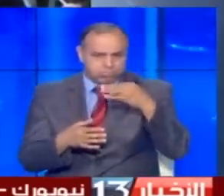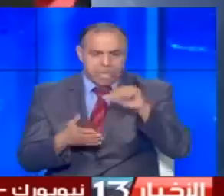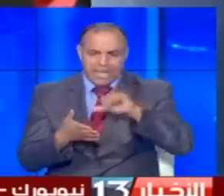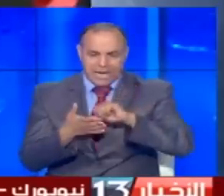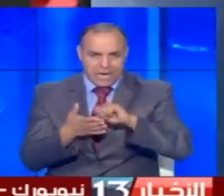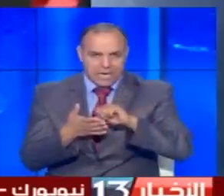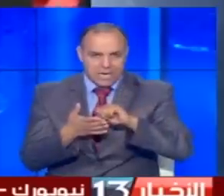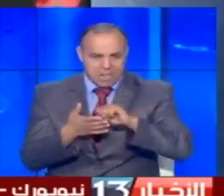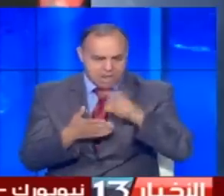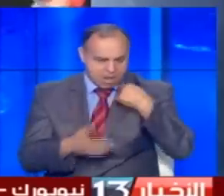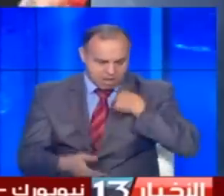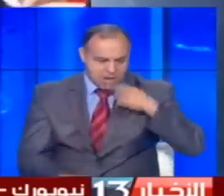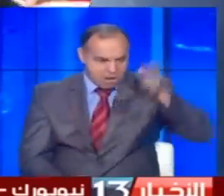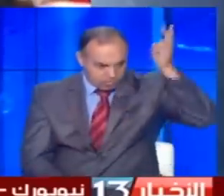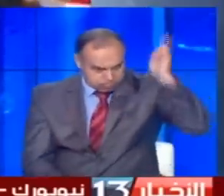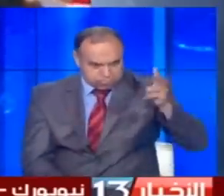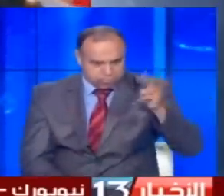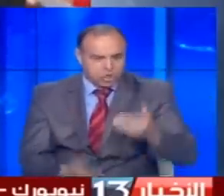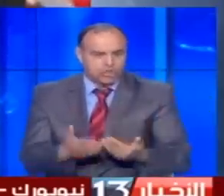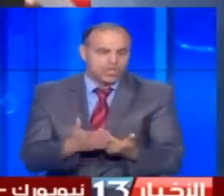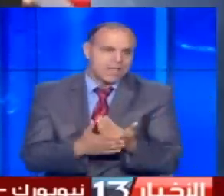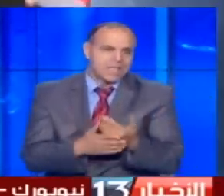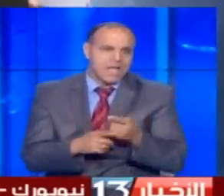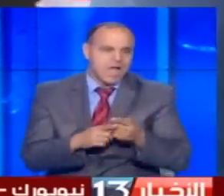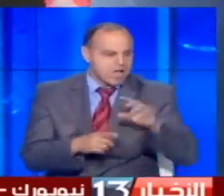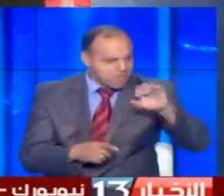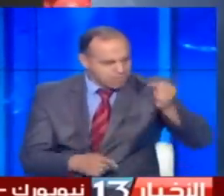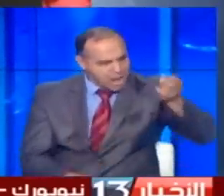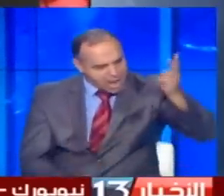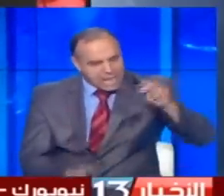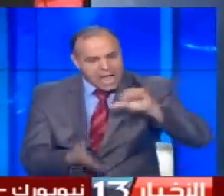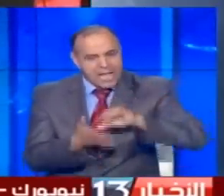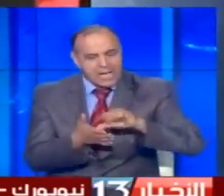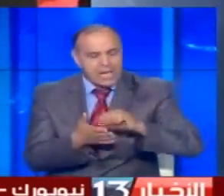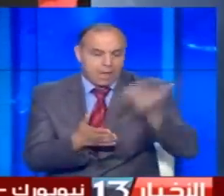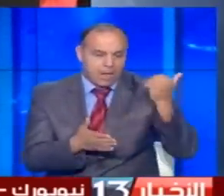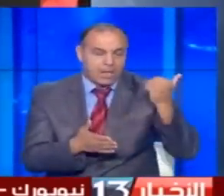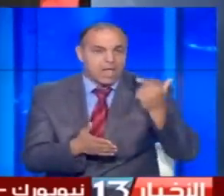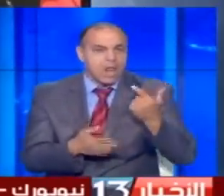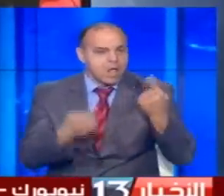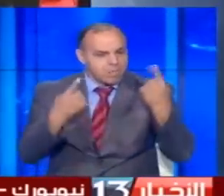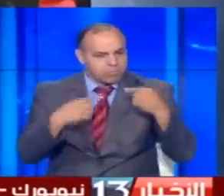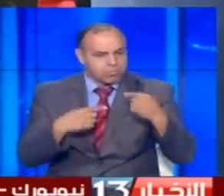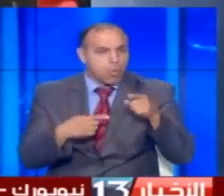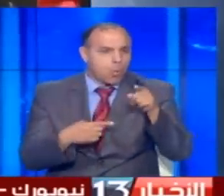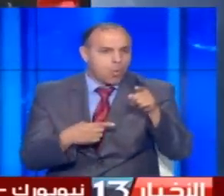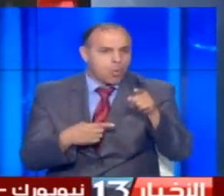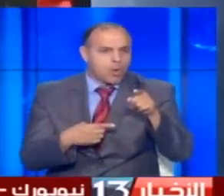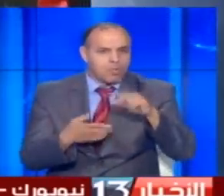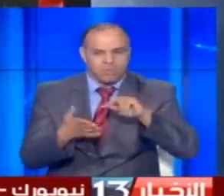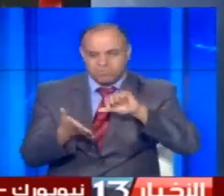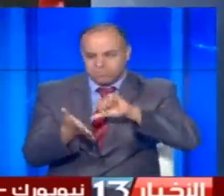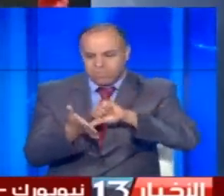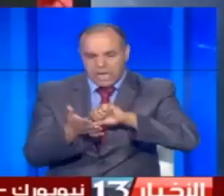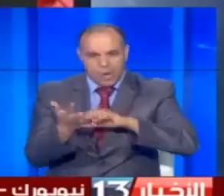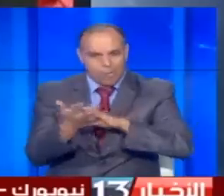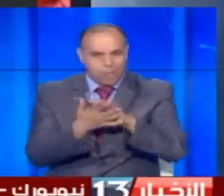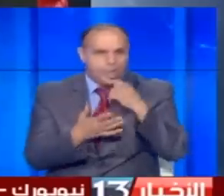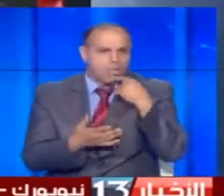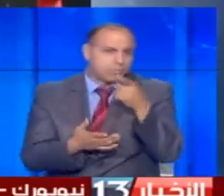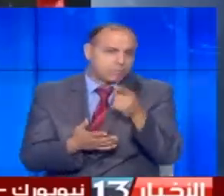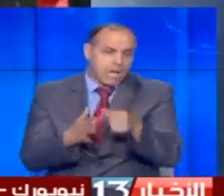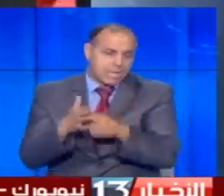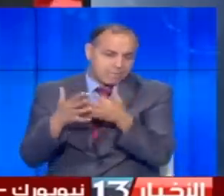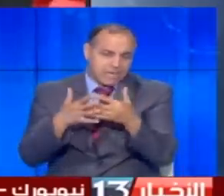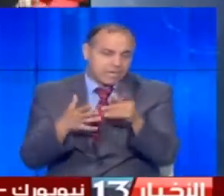بفرض عقوبات جديده ايضا في اكثر صرامه اي وقت مضى لمواجهه كامل السلوك الايراني على حد تعبيره